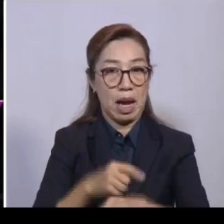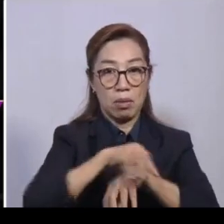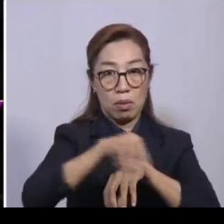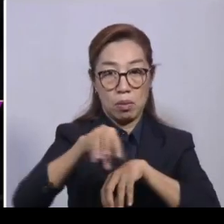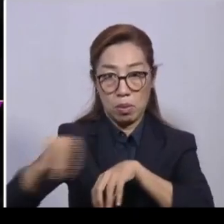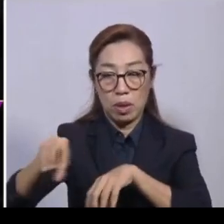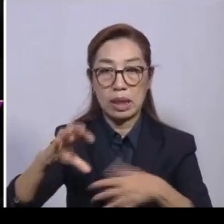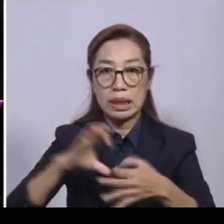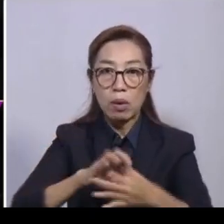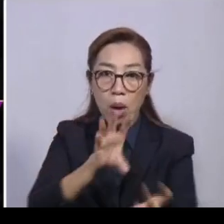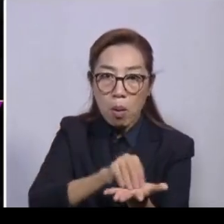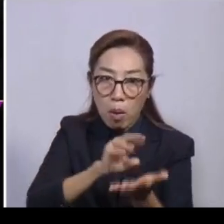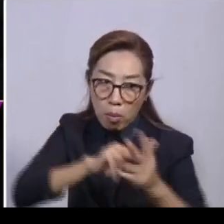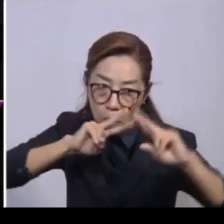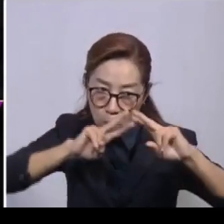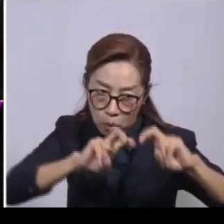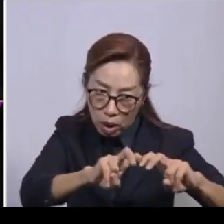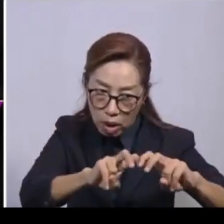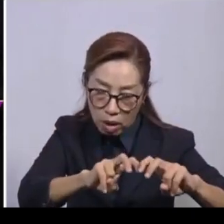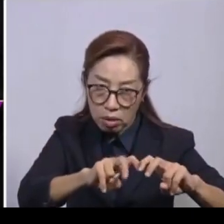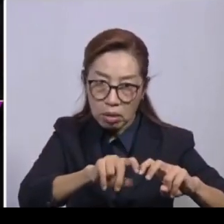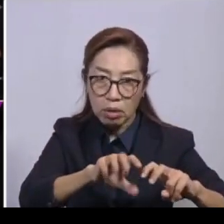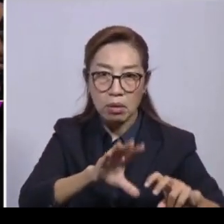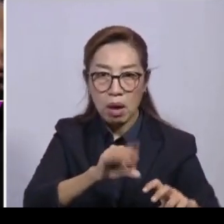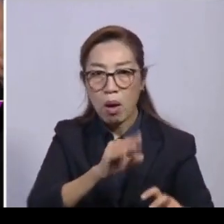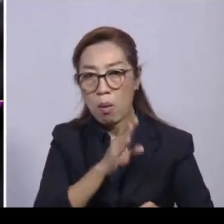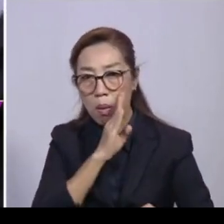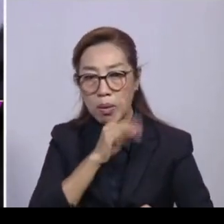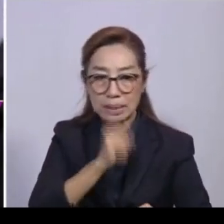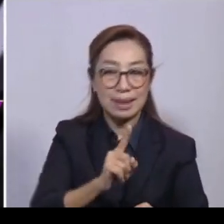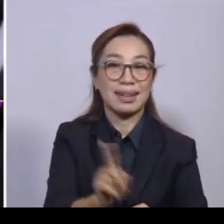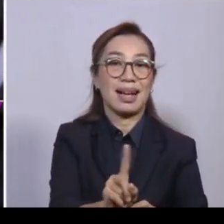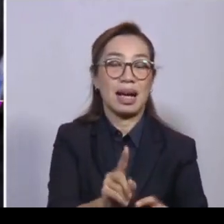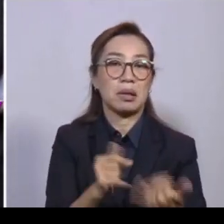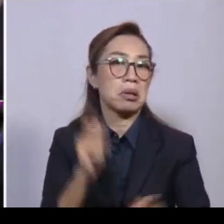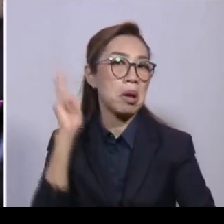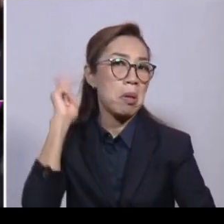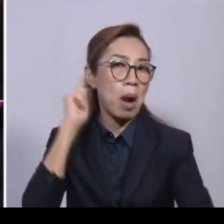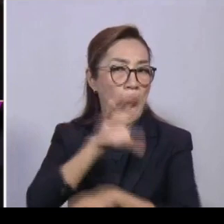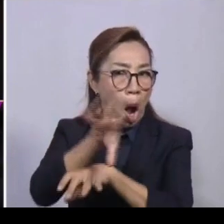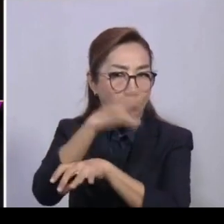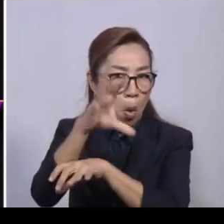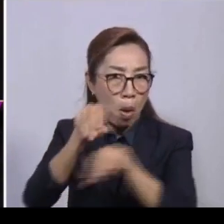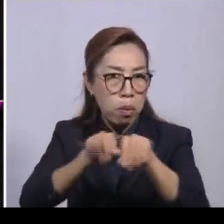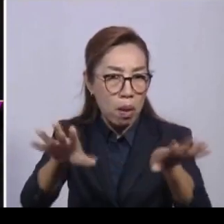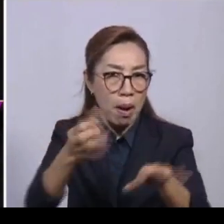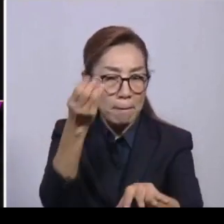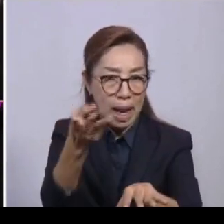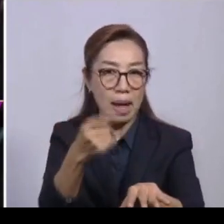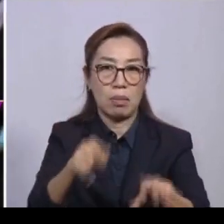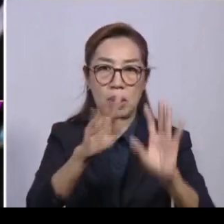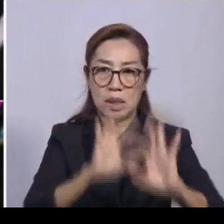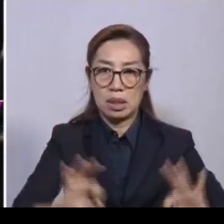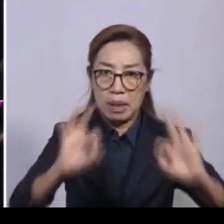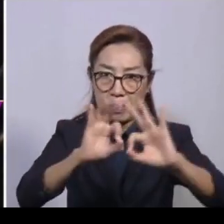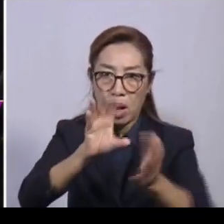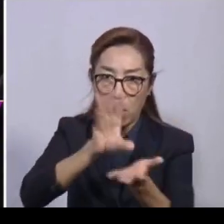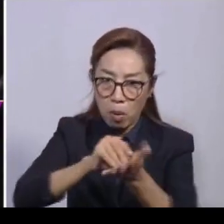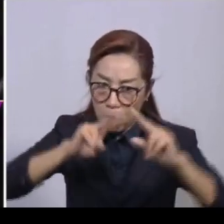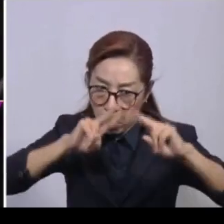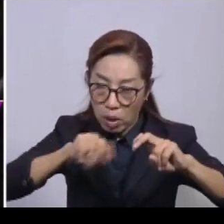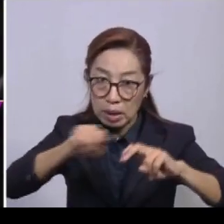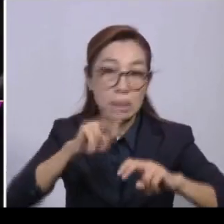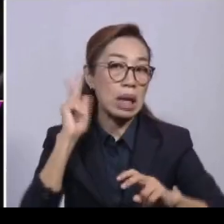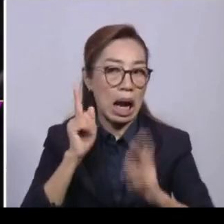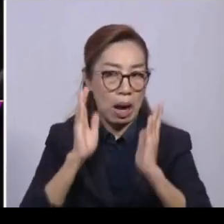ายตรวจสอบข้อเท็จจริงพร้อมด้วยงานเสวนาสถานการณ์ข่าวลวงในปัจจุบันและความสำคัญของการตรวจสอบข้อเท็จจริงของ